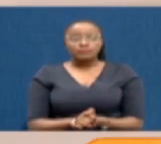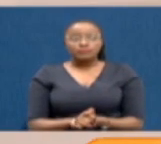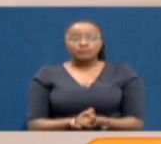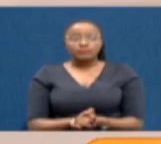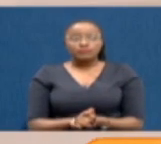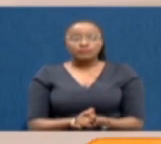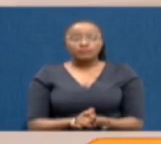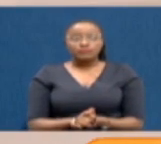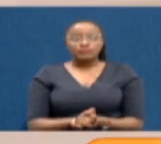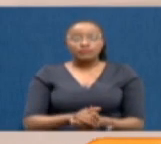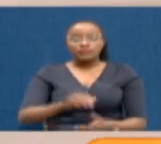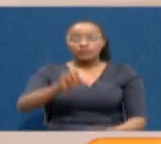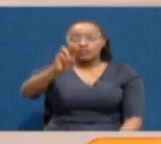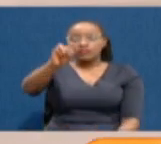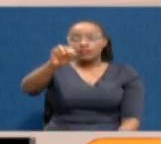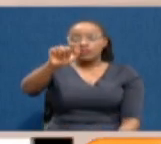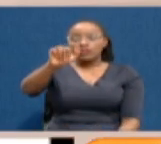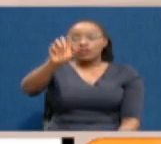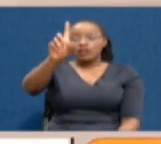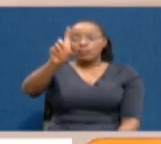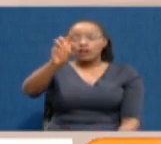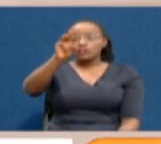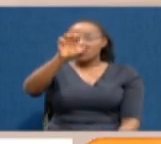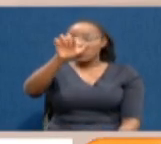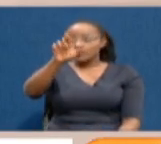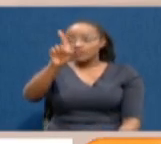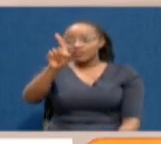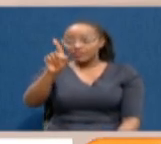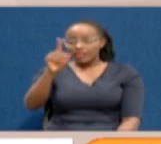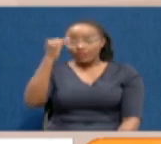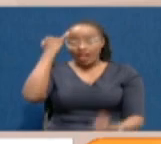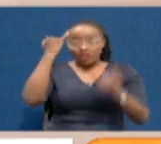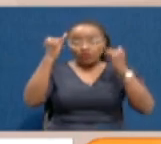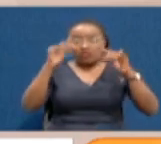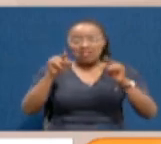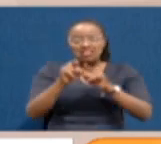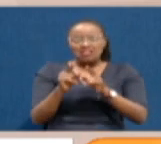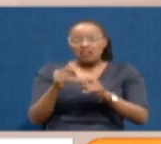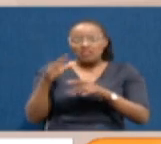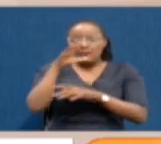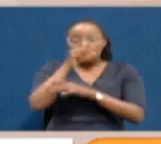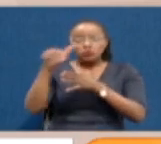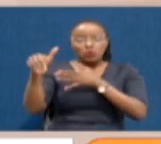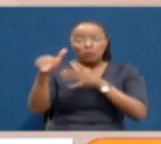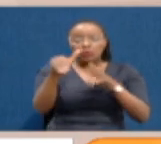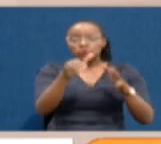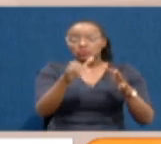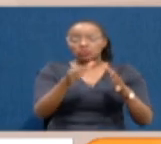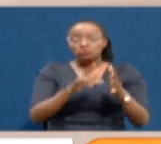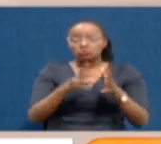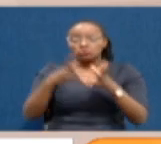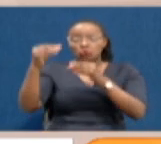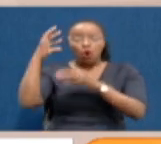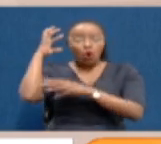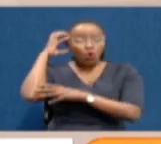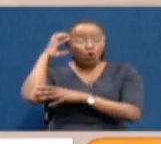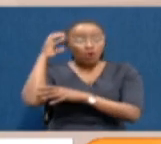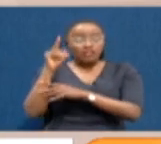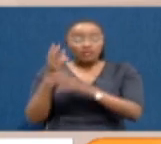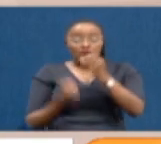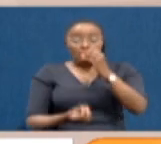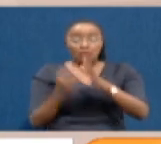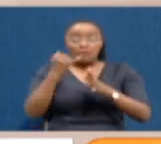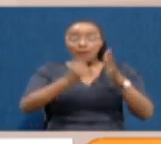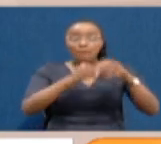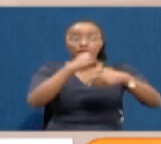Kwingineko, Maxwel Omondi ni mvumbuzi ambaye licha ya kukosa nafasi ya kuendelea na masomo baada ya kumaliza kidato cha nne, amebuni mashine